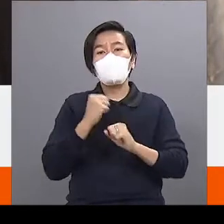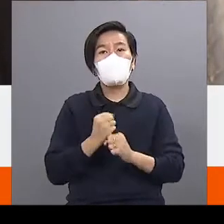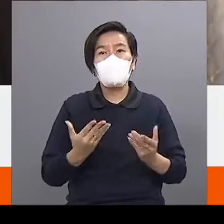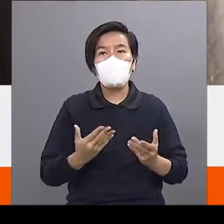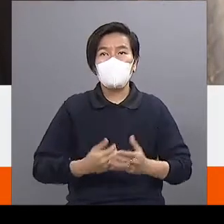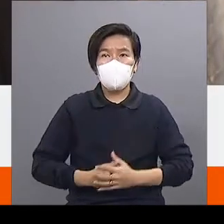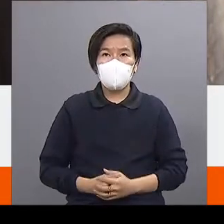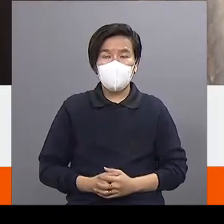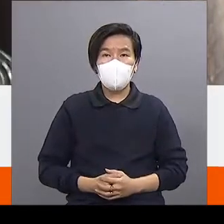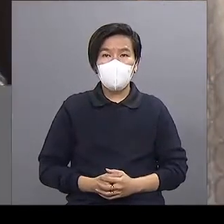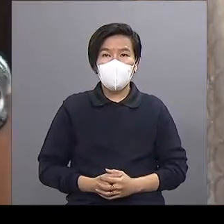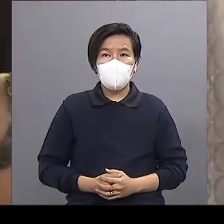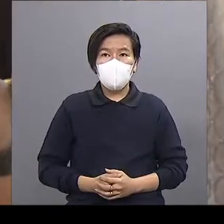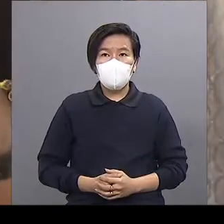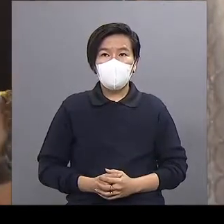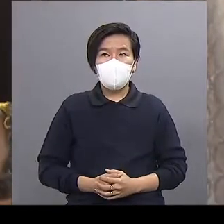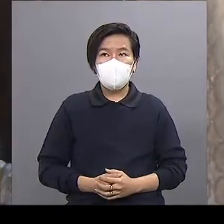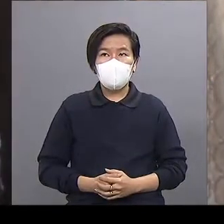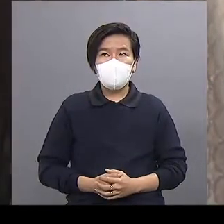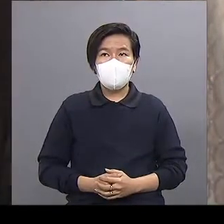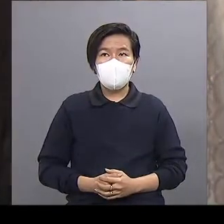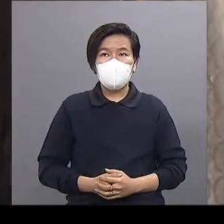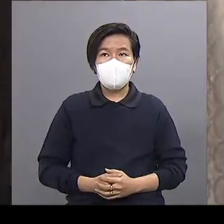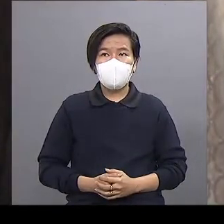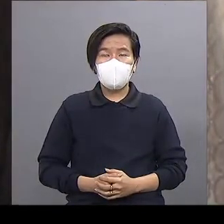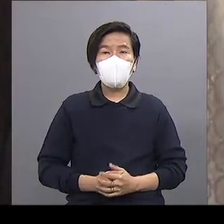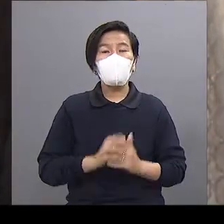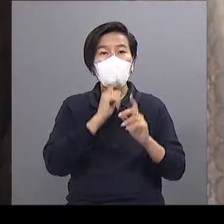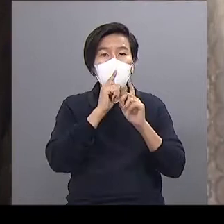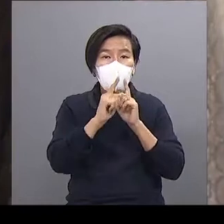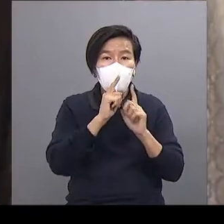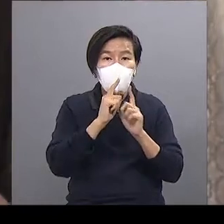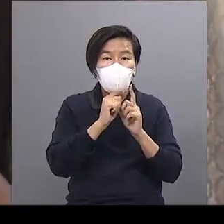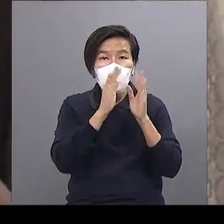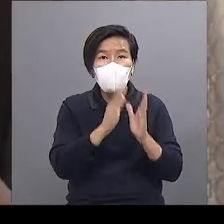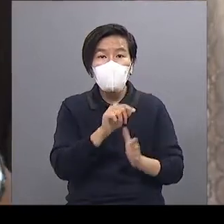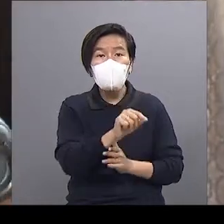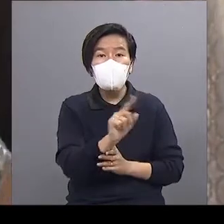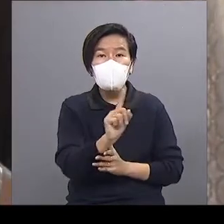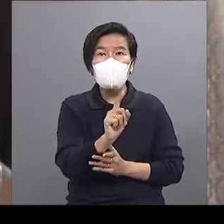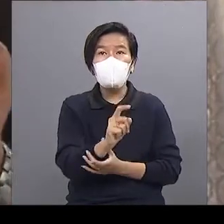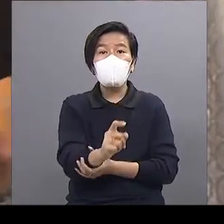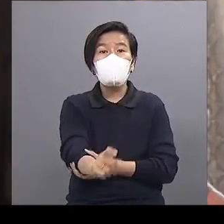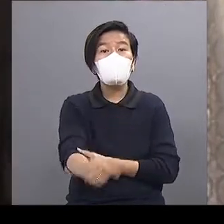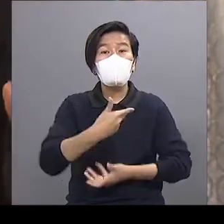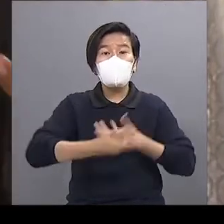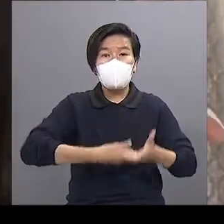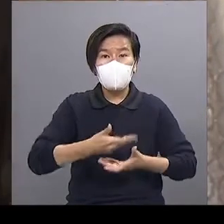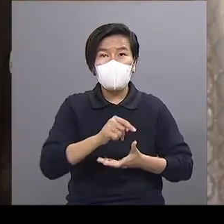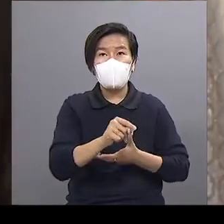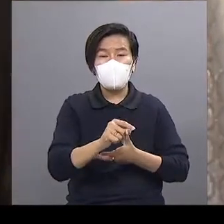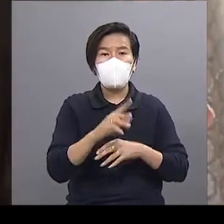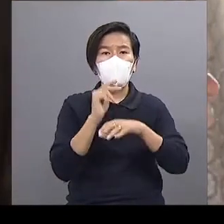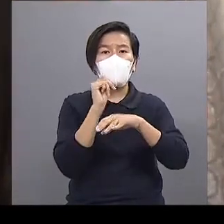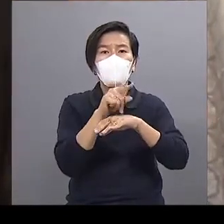เพื่อนเรียกว่ามันก็จะสื่อสารกับลูกค้าแบบก็เรียกว่าเนี่ยขายออนไลน์แบบขายเม็ดอ้ะ